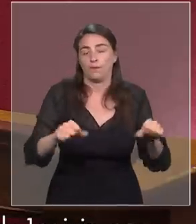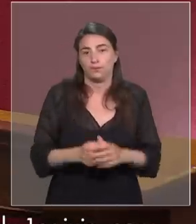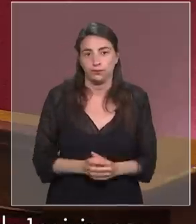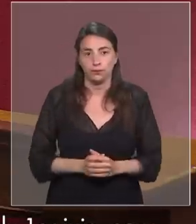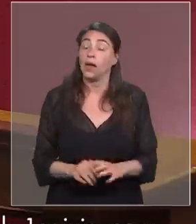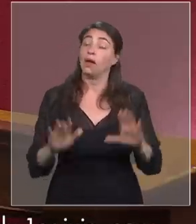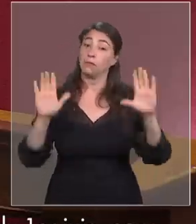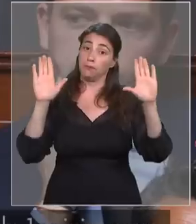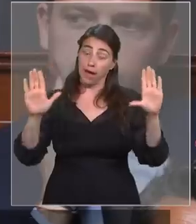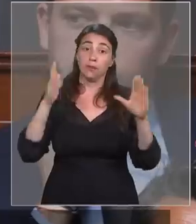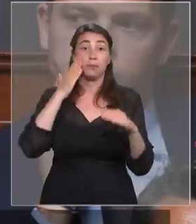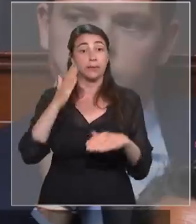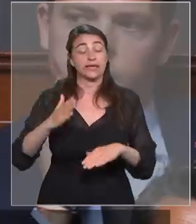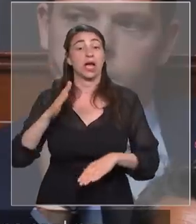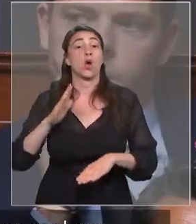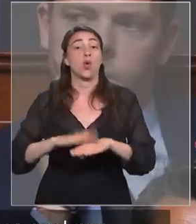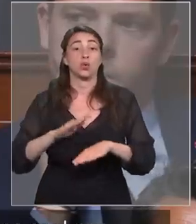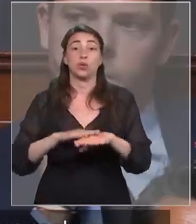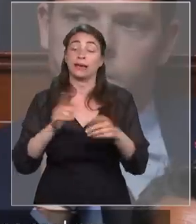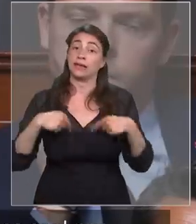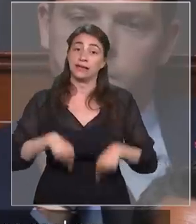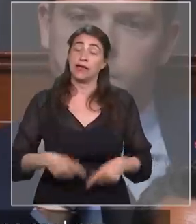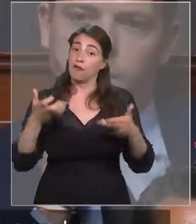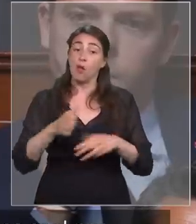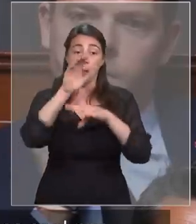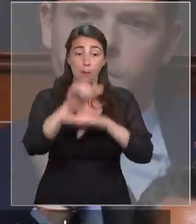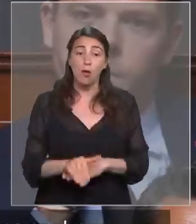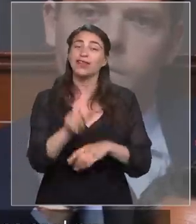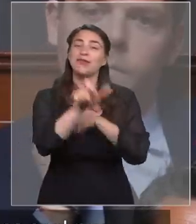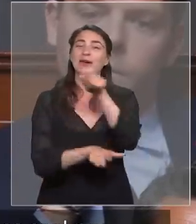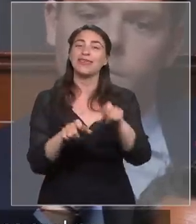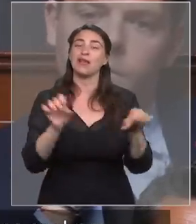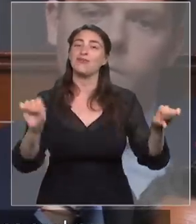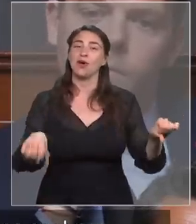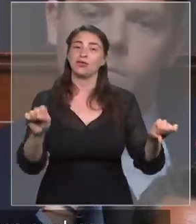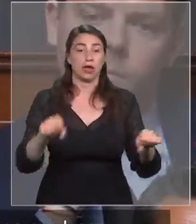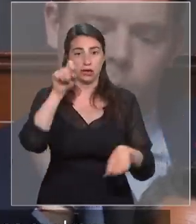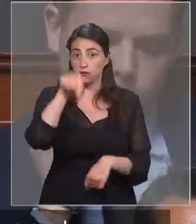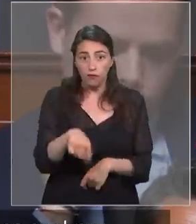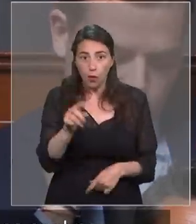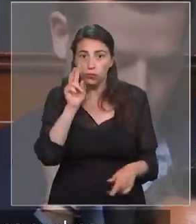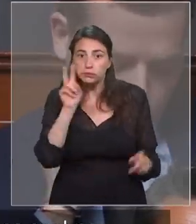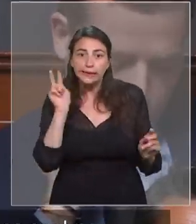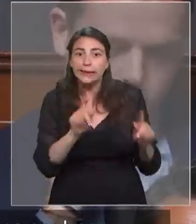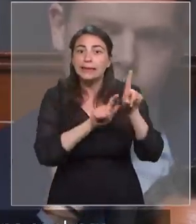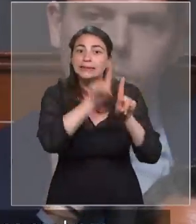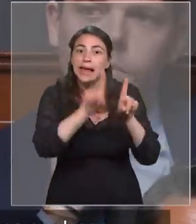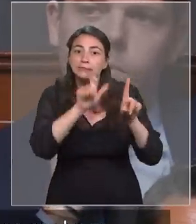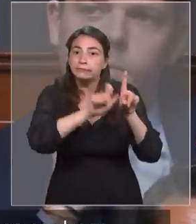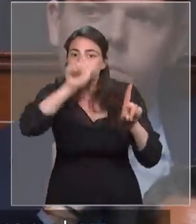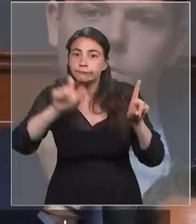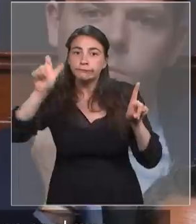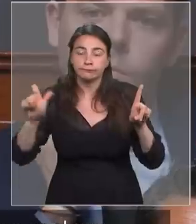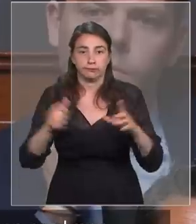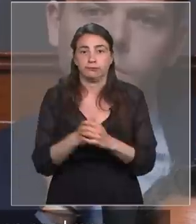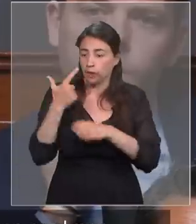Conseil d'État voulait agir en faveur d'une meilleure protection des motards, il aurait dû mieux lire les statistiques. En 10 ans, le nombre de